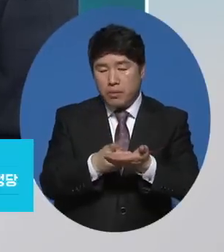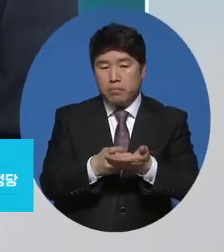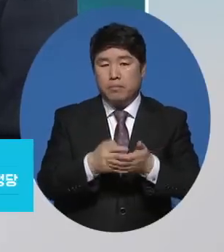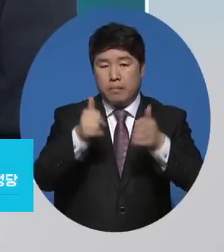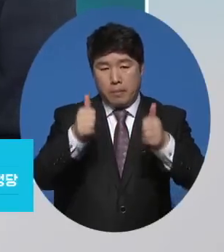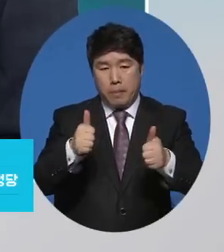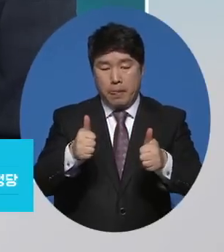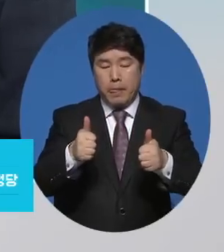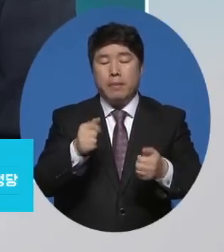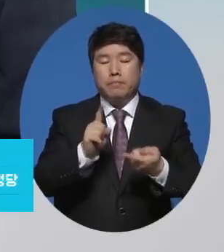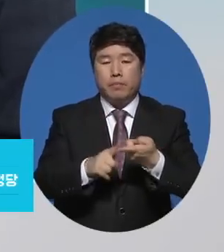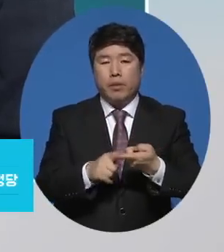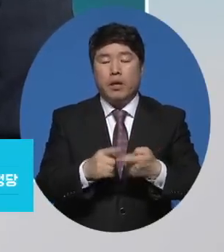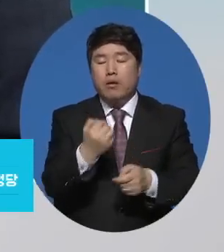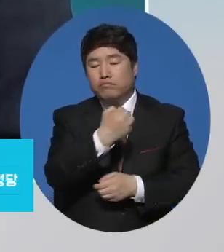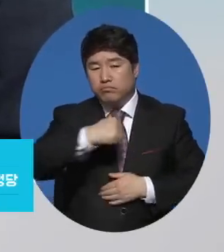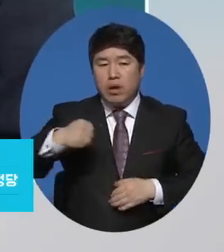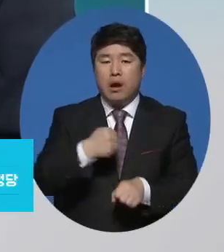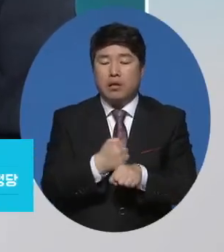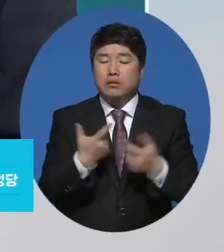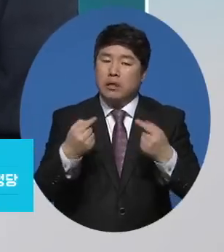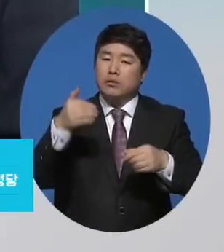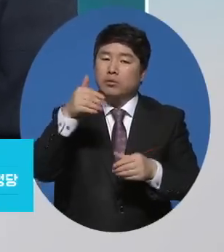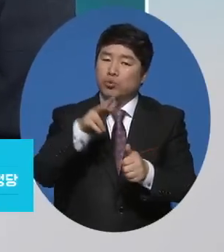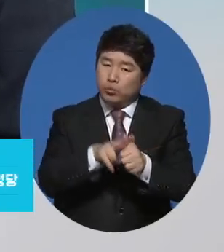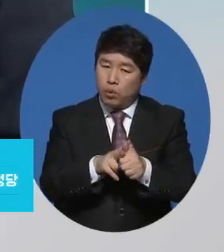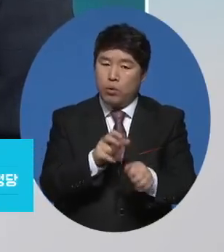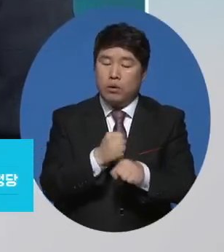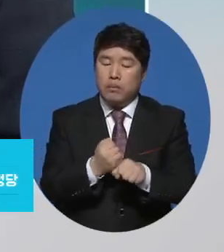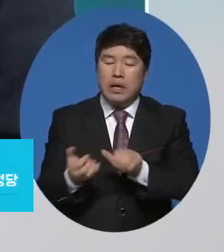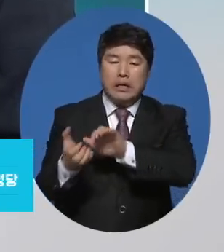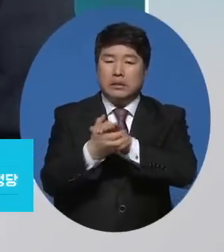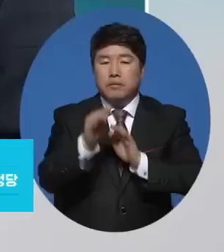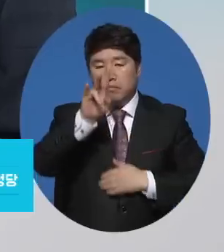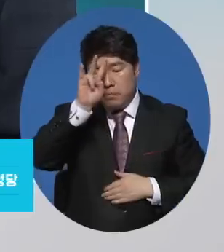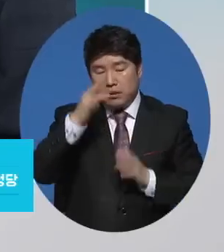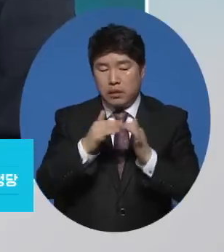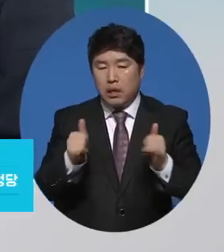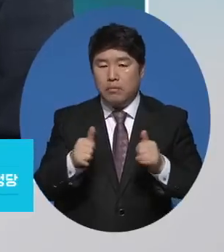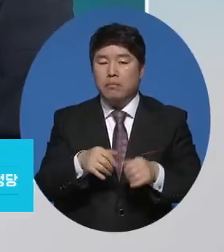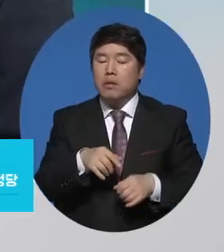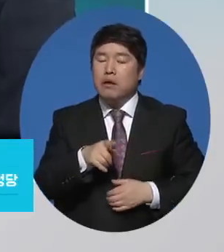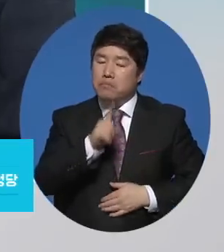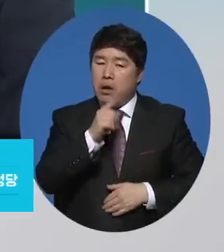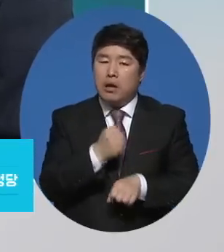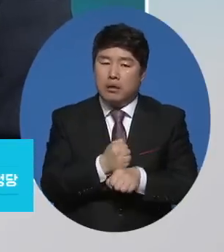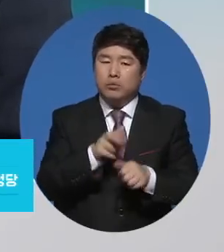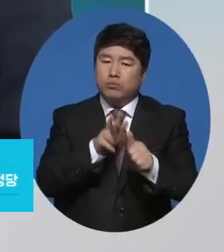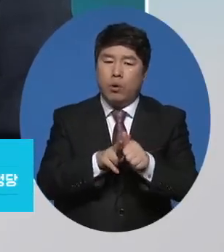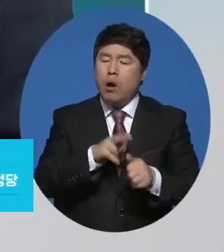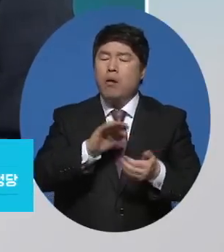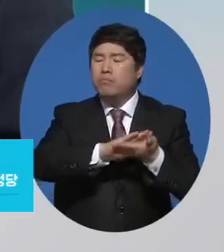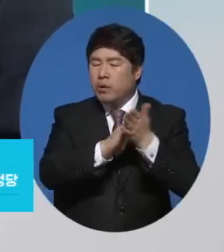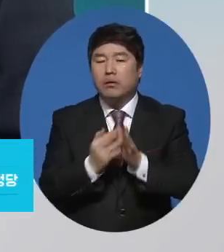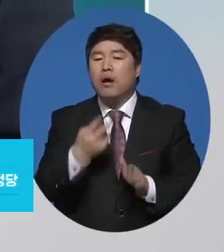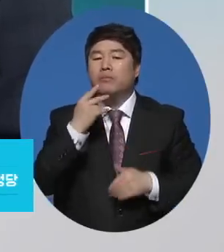불복하는 그런 후보가 되거나 박들이 미는 후보가 되거나 자유한국당 가